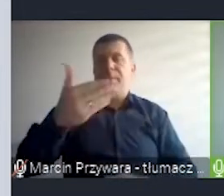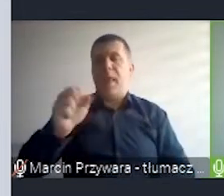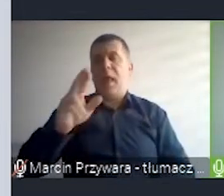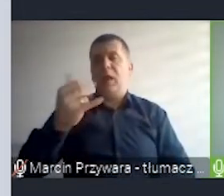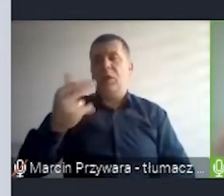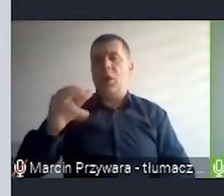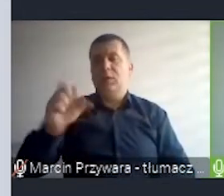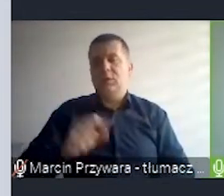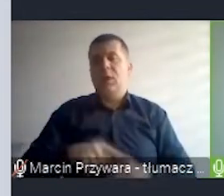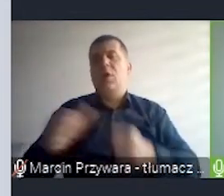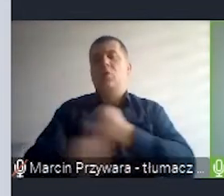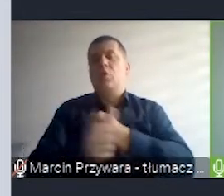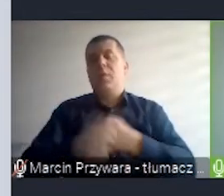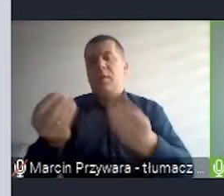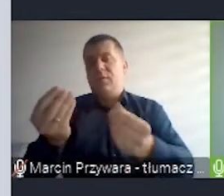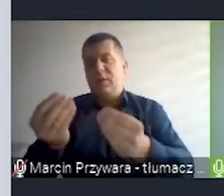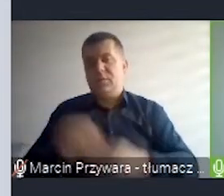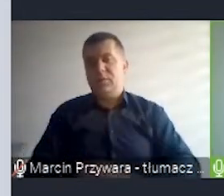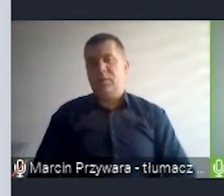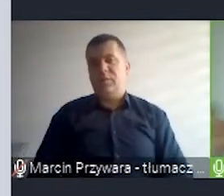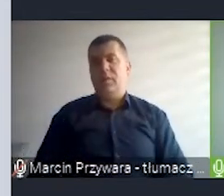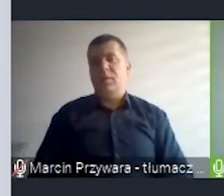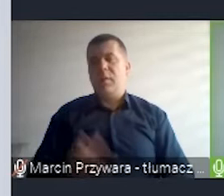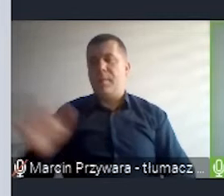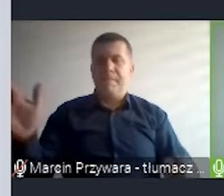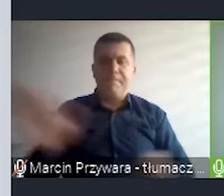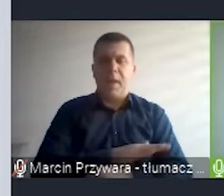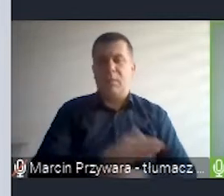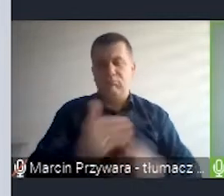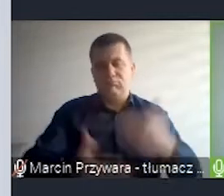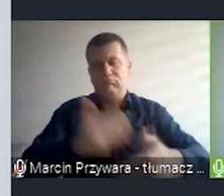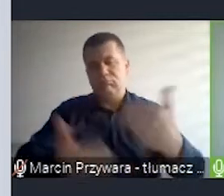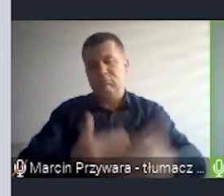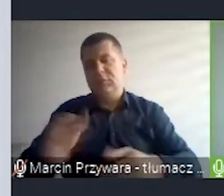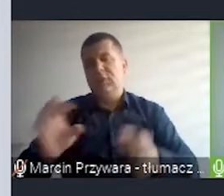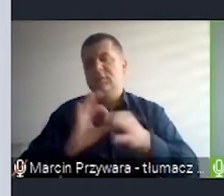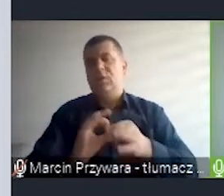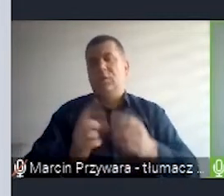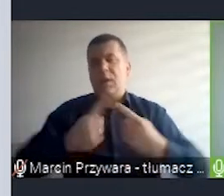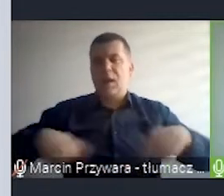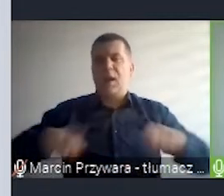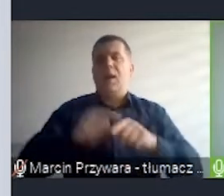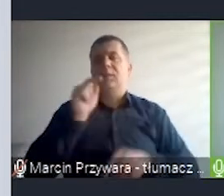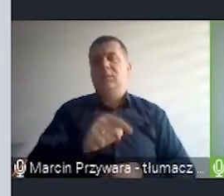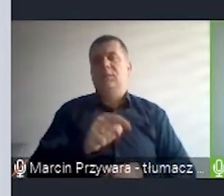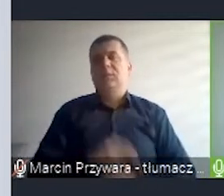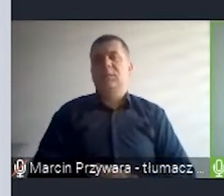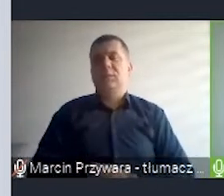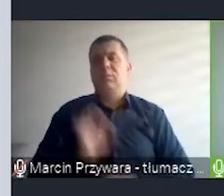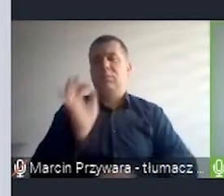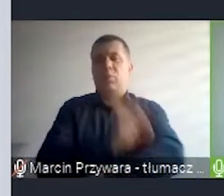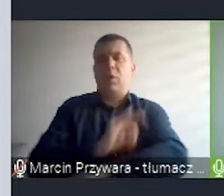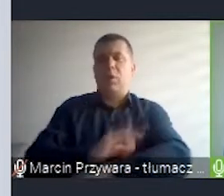merytoryczną i dokumentację finansową. Czyli to jest pełna ścieżka związana z realizacją takiego